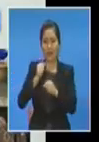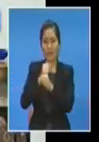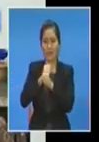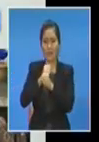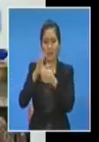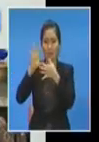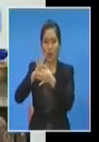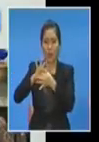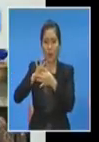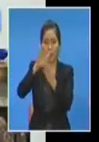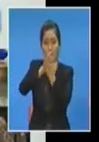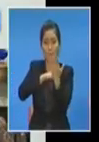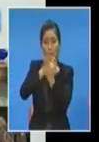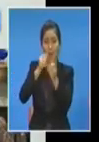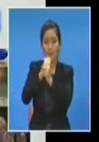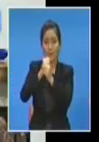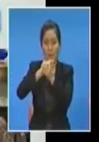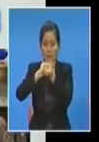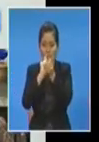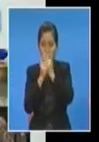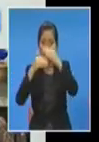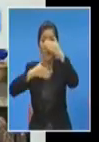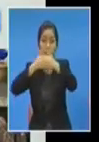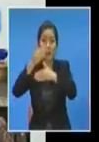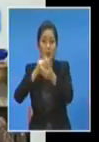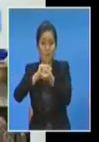ปให้น้ำหนัก